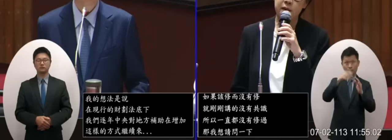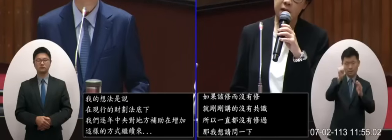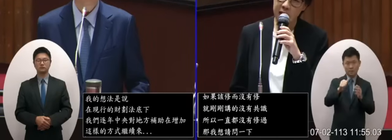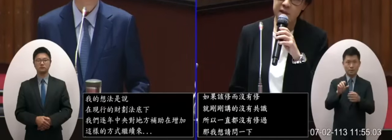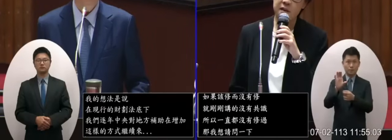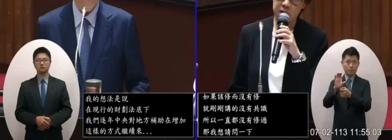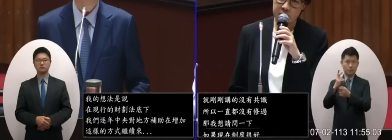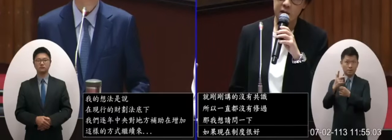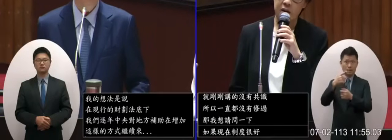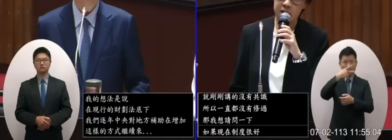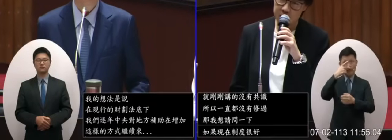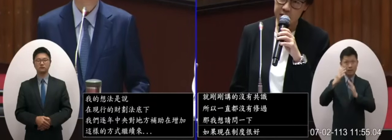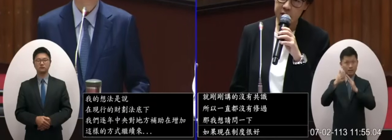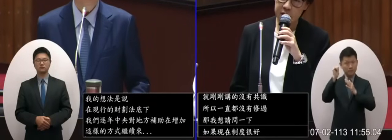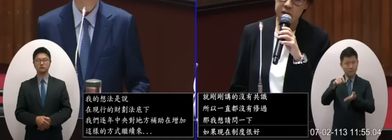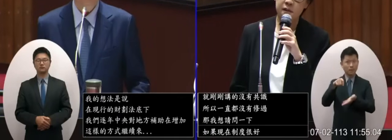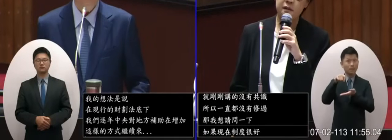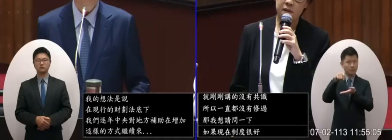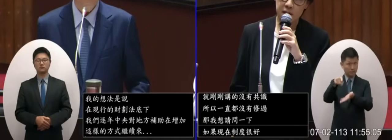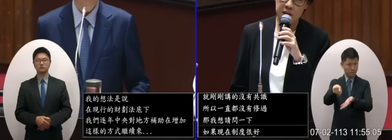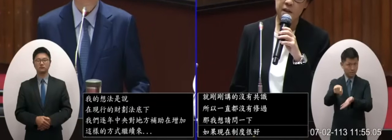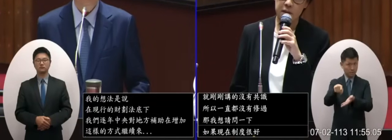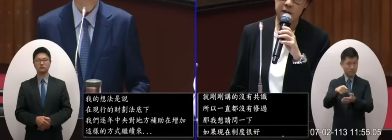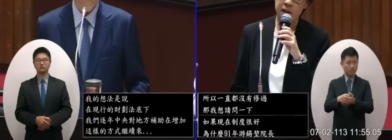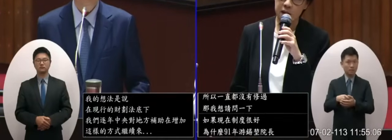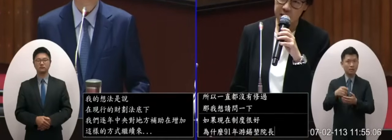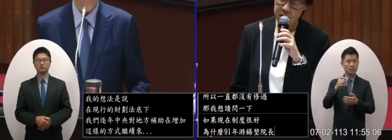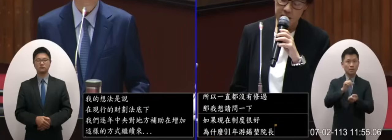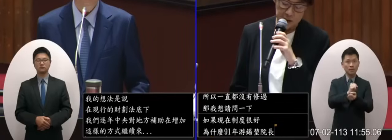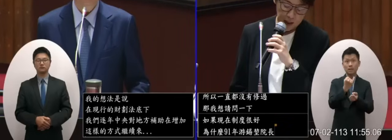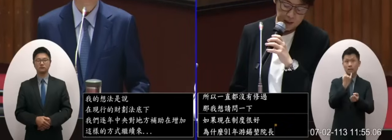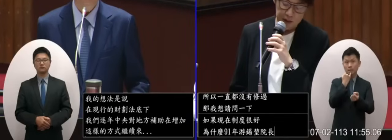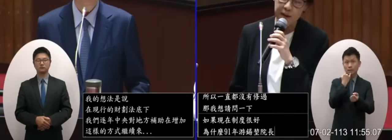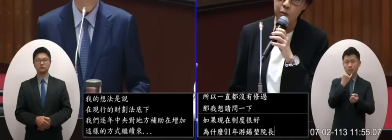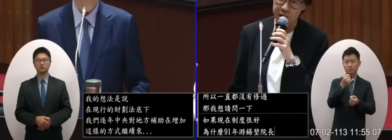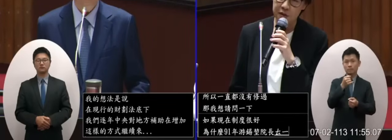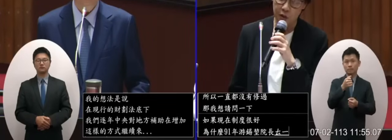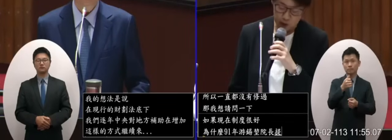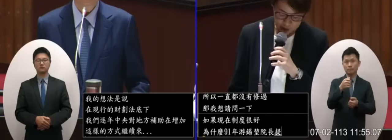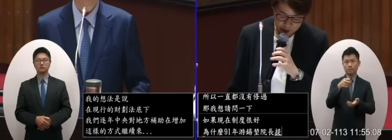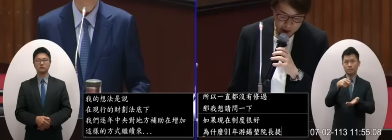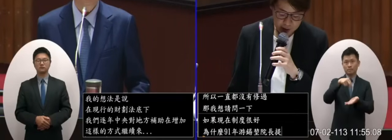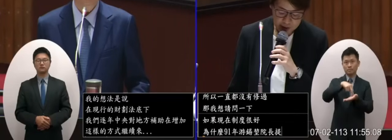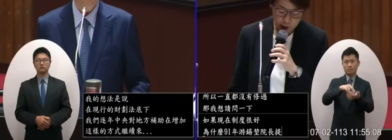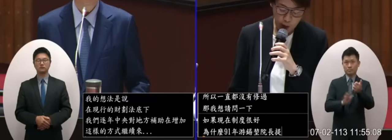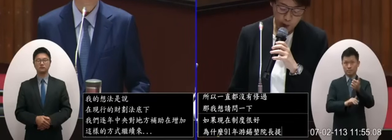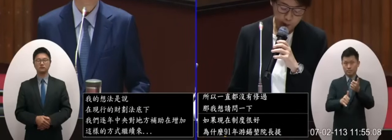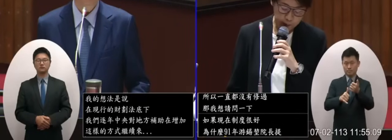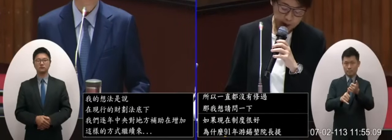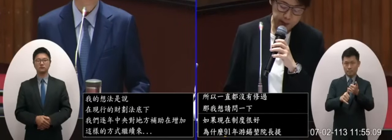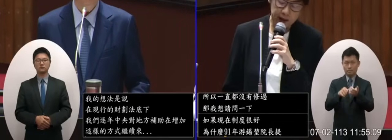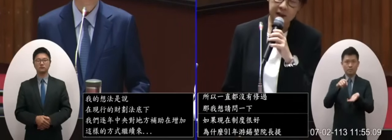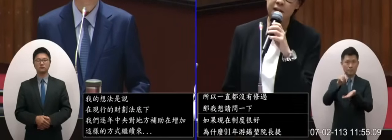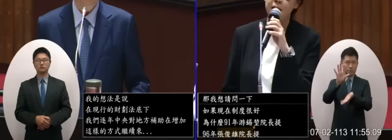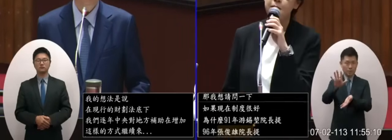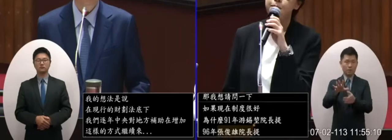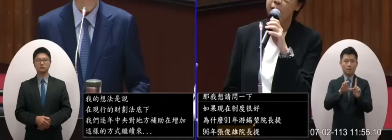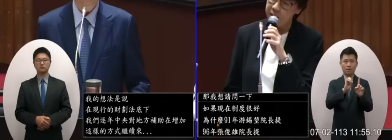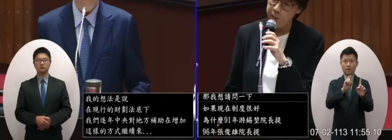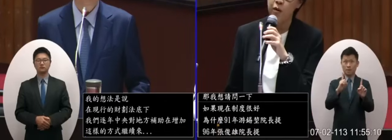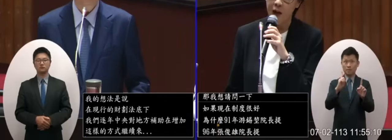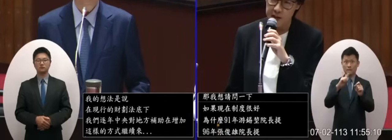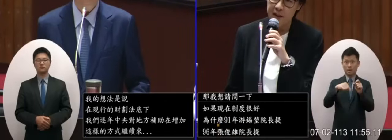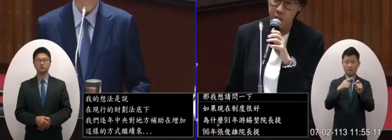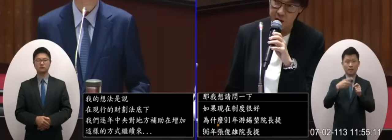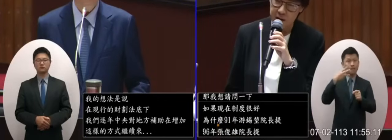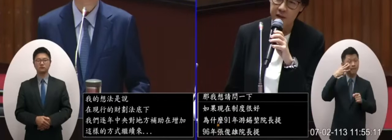97年赖清德市长跟柯建铭他当赖立委的时候提，然后101年